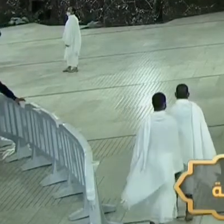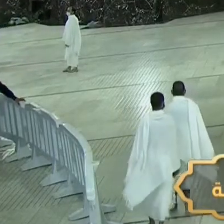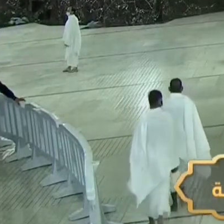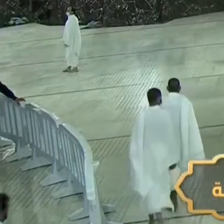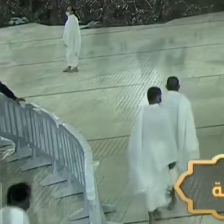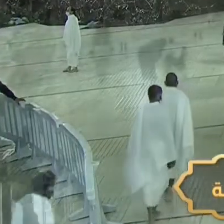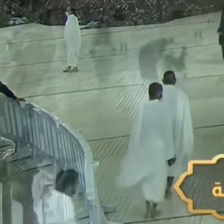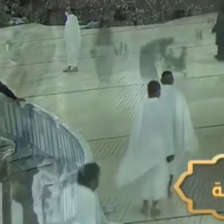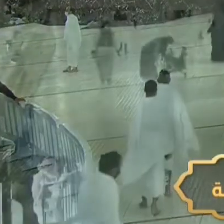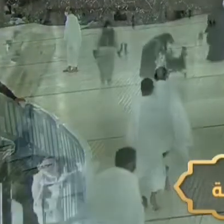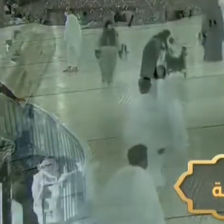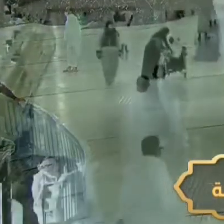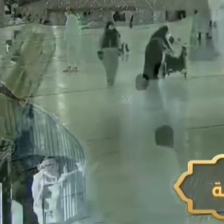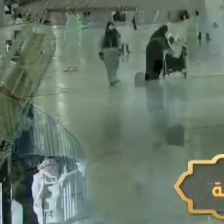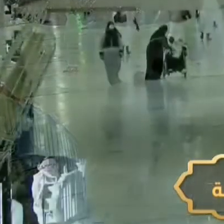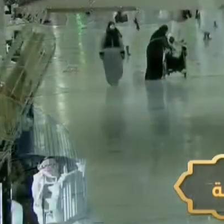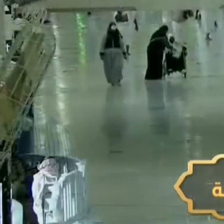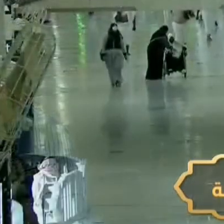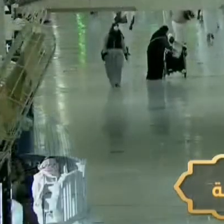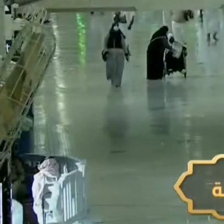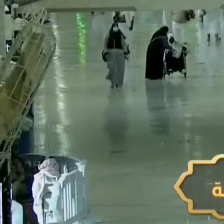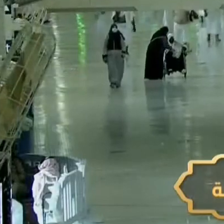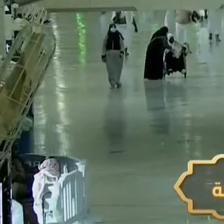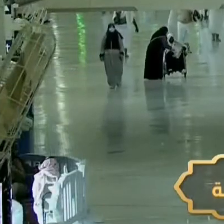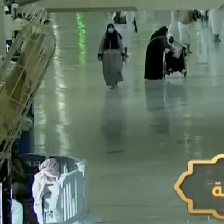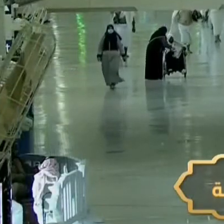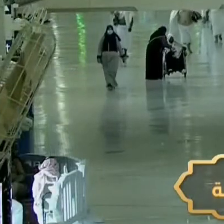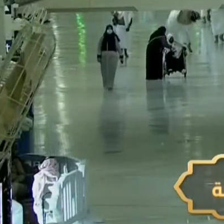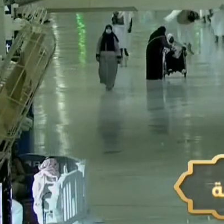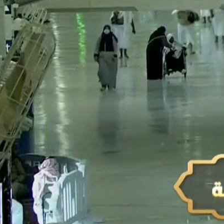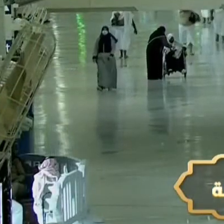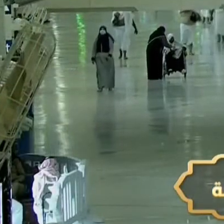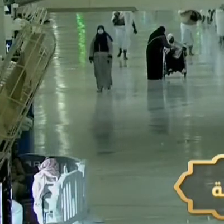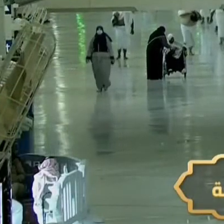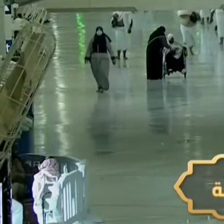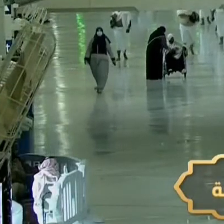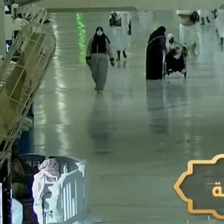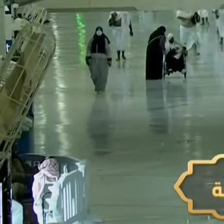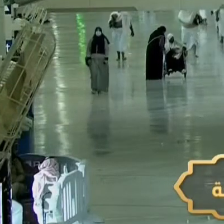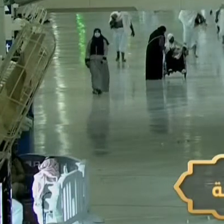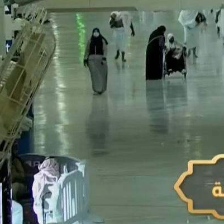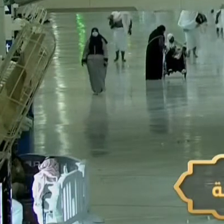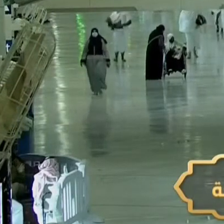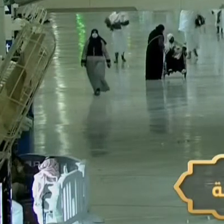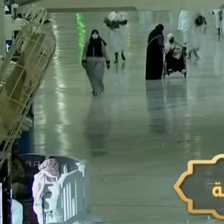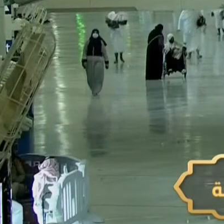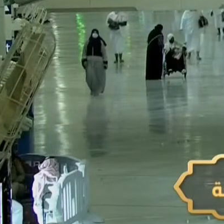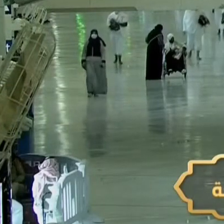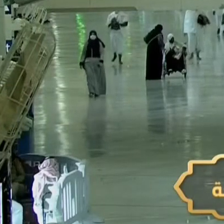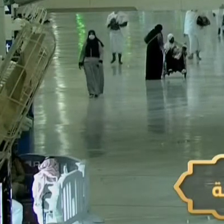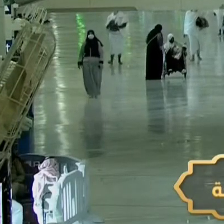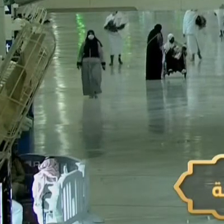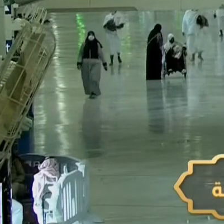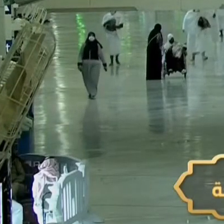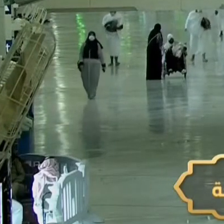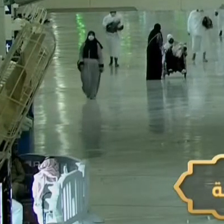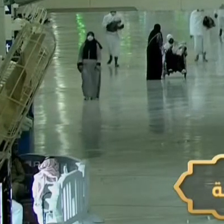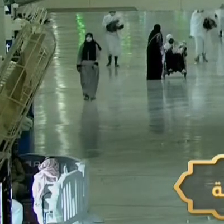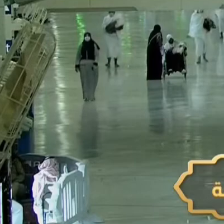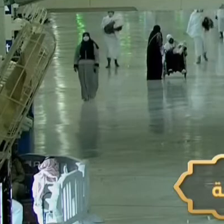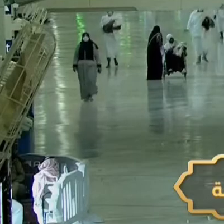وسوف يرفع الأذان من هذه الرحاب الطاهرة المؤذن